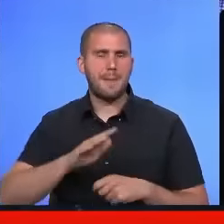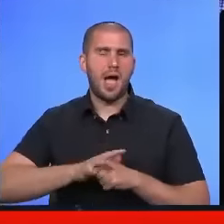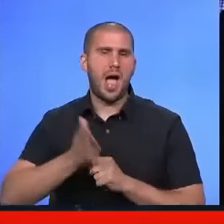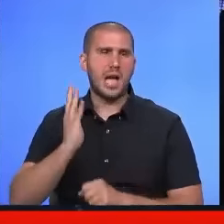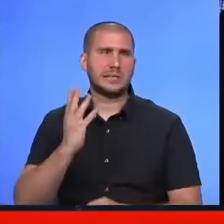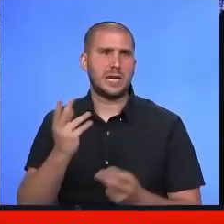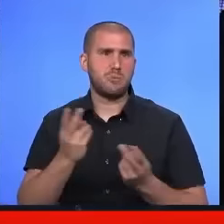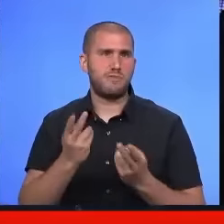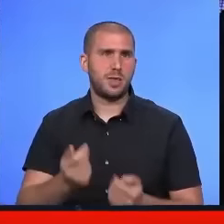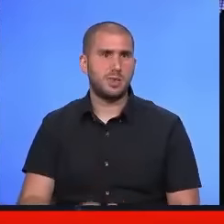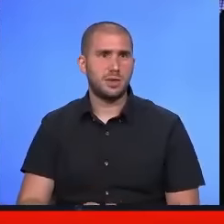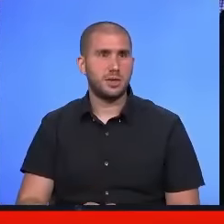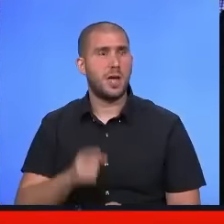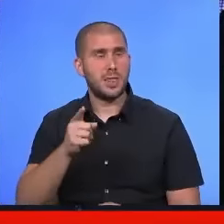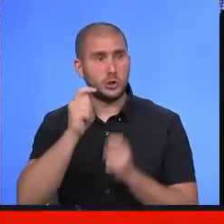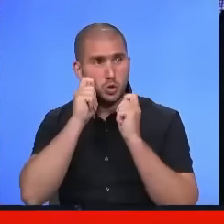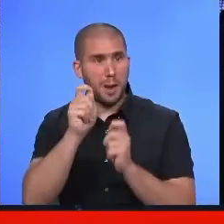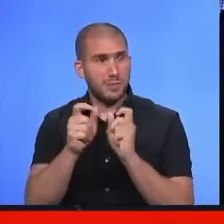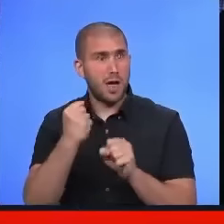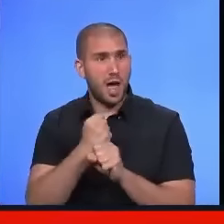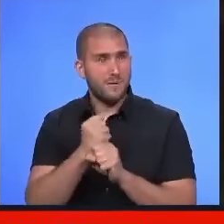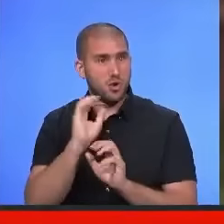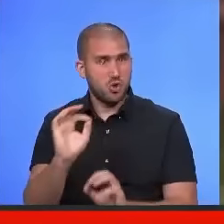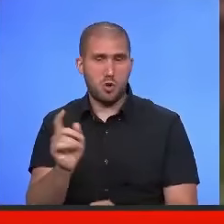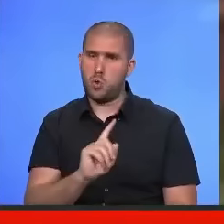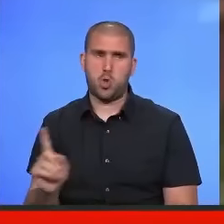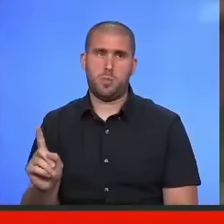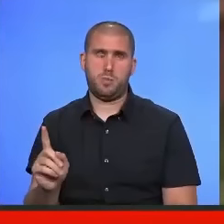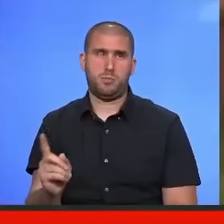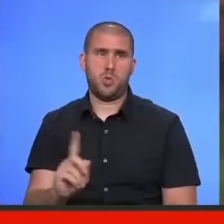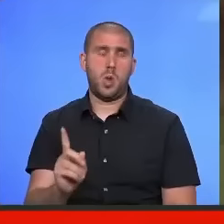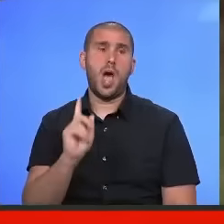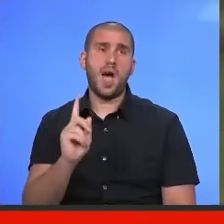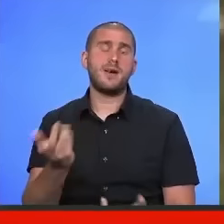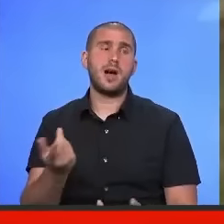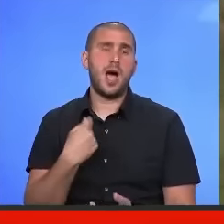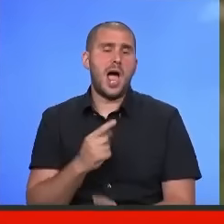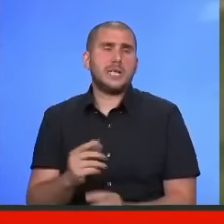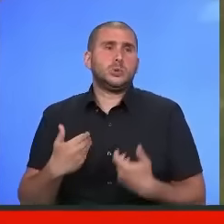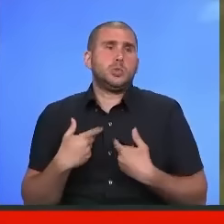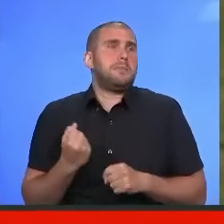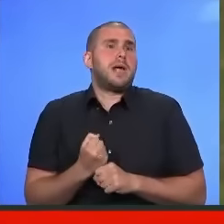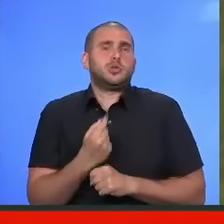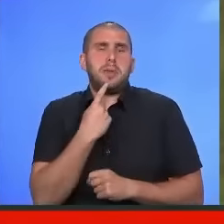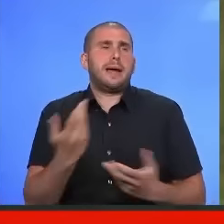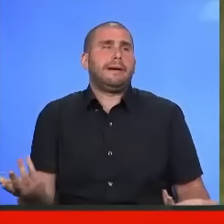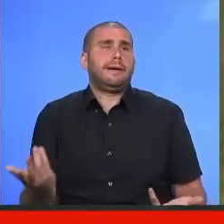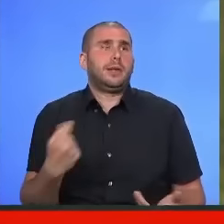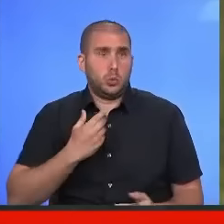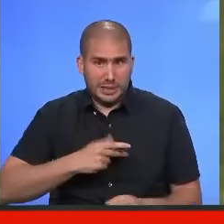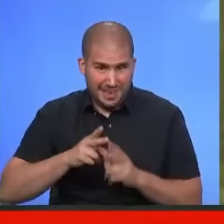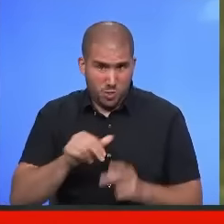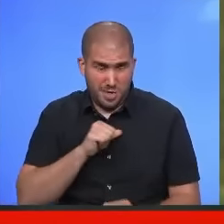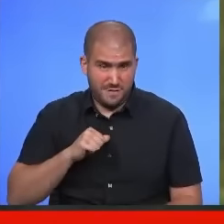גם האכזרי אתה סומך על מישהו שיעשה את העבודה תגיד את לא לא אבל לי אסור מה אתה רוצה שאני אגיד לך שבא לי